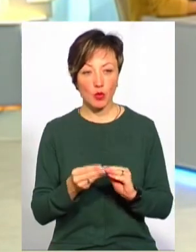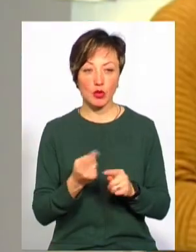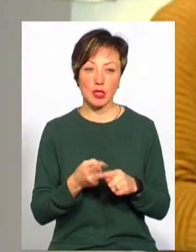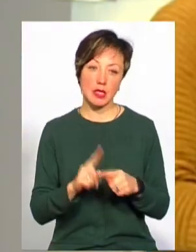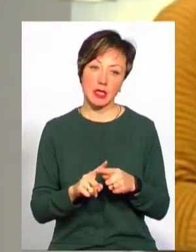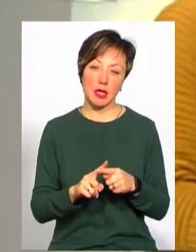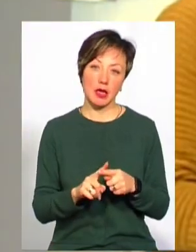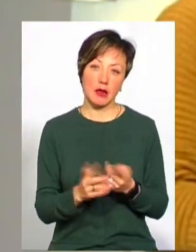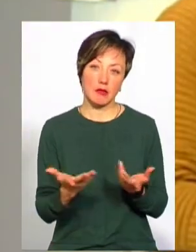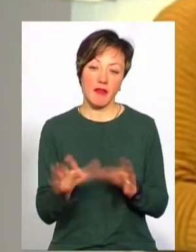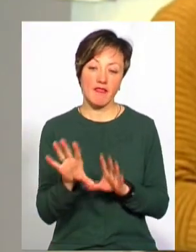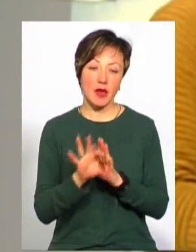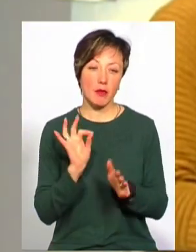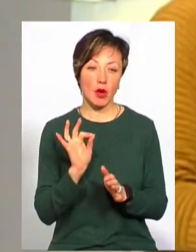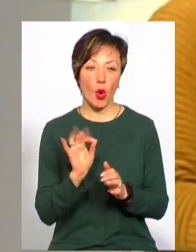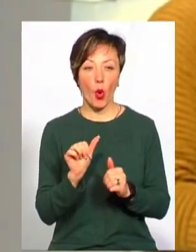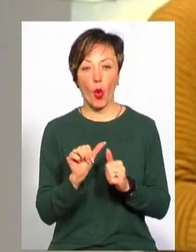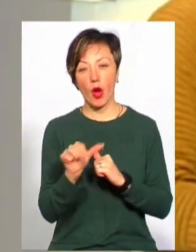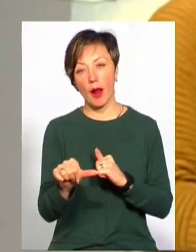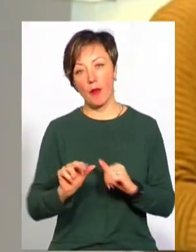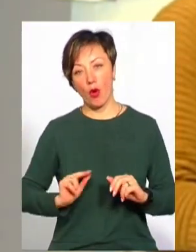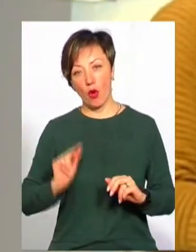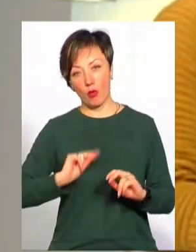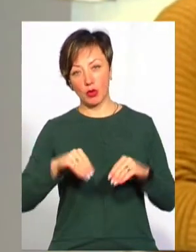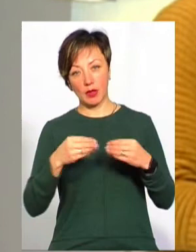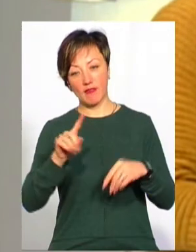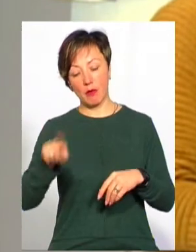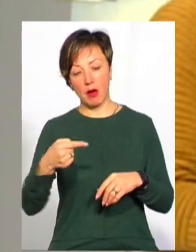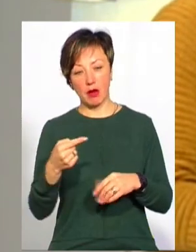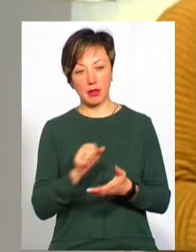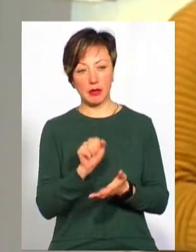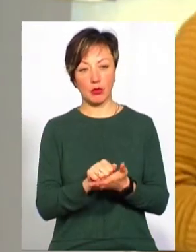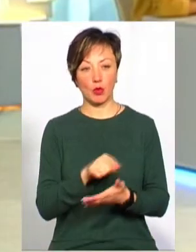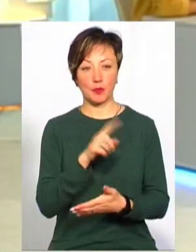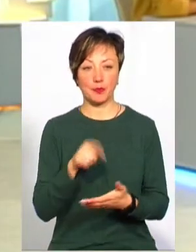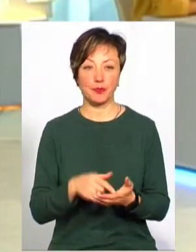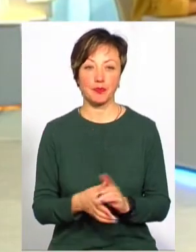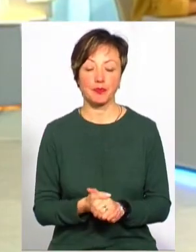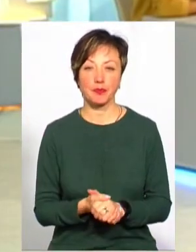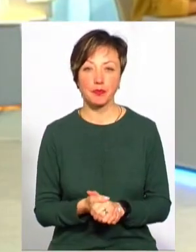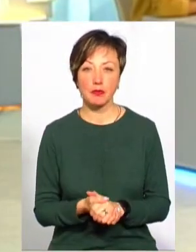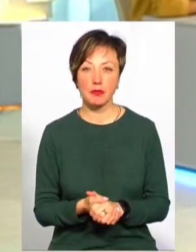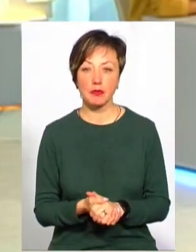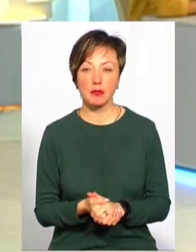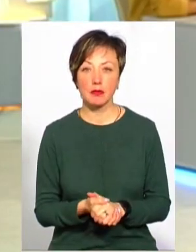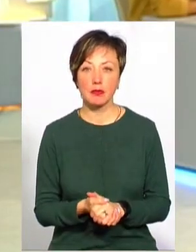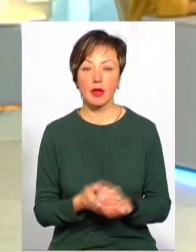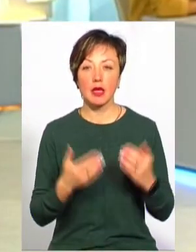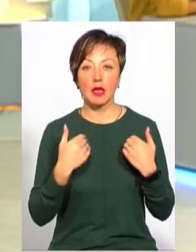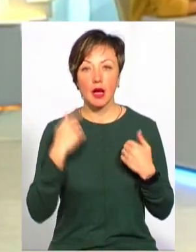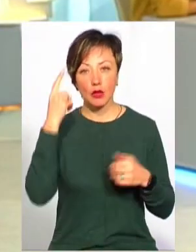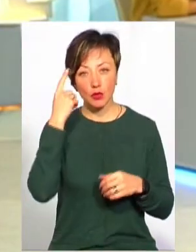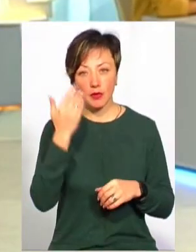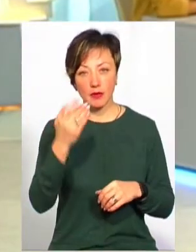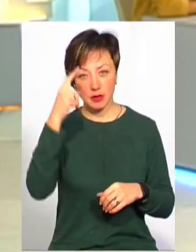це такий вибір кожного окремого роботодавця вимагати диплом? Дивіться, я думаю, що